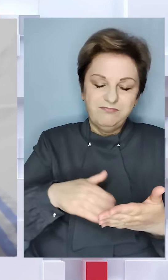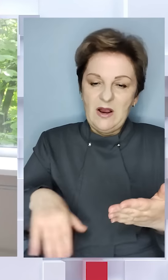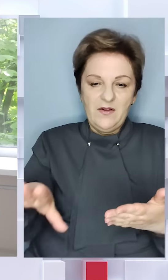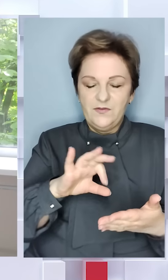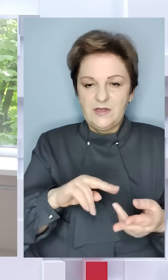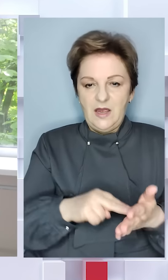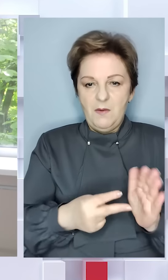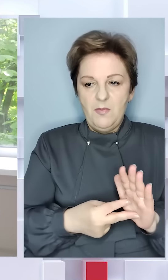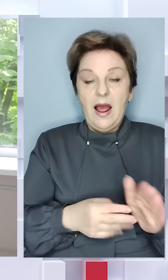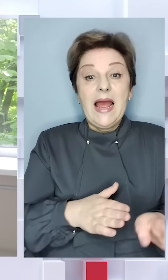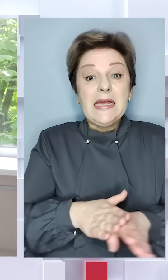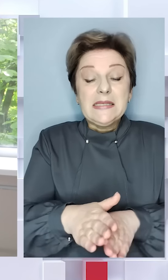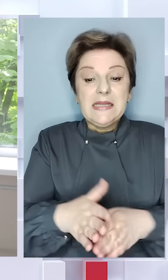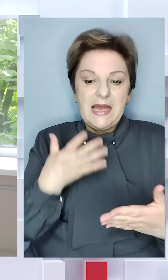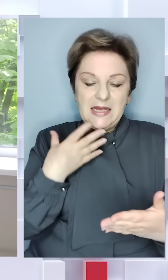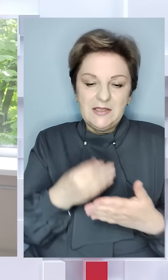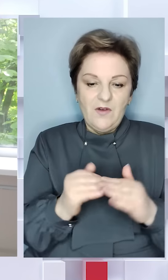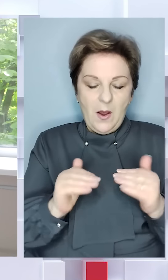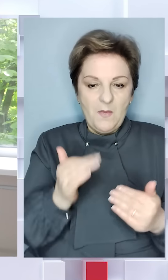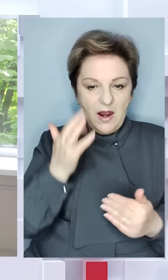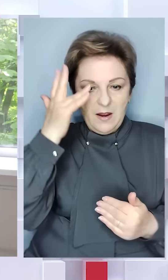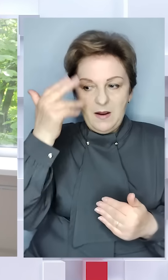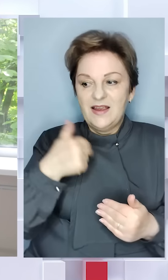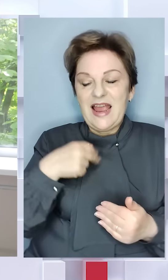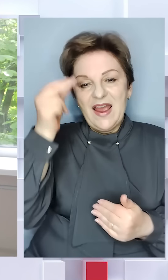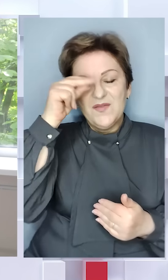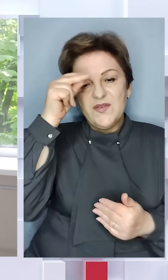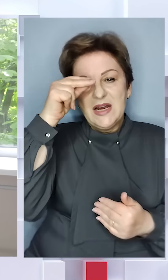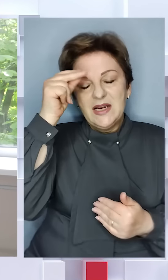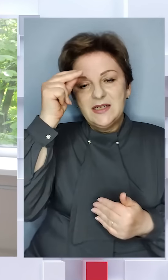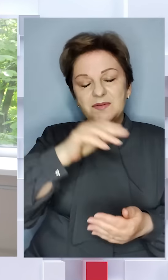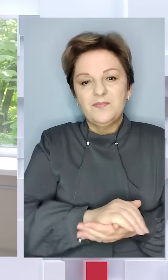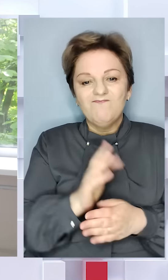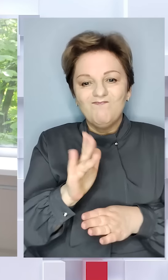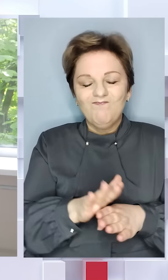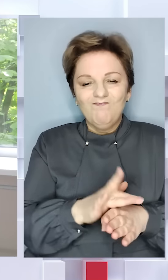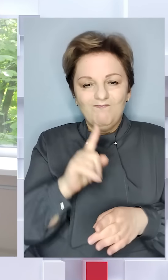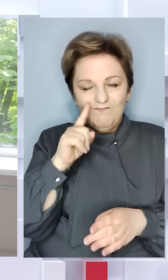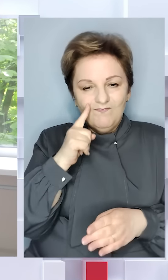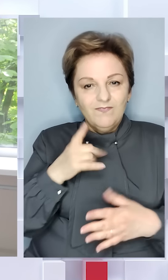плани. Здійснила свою маленьку мрію. Я вивчилася на, вибачте,